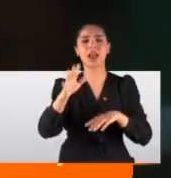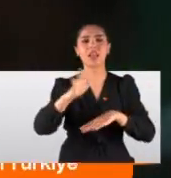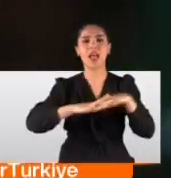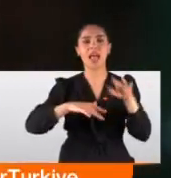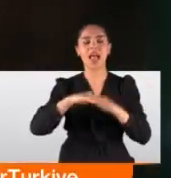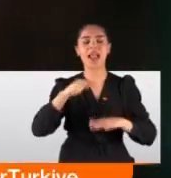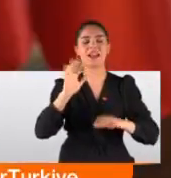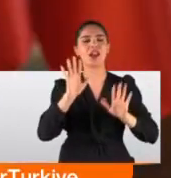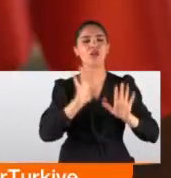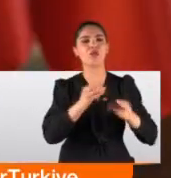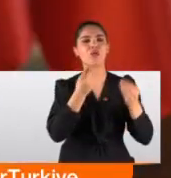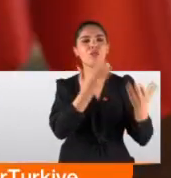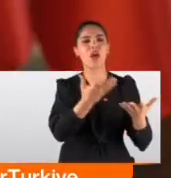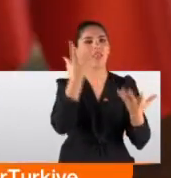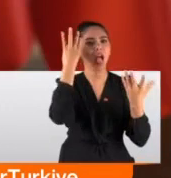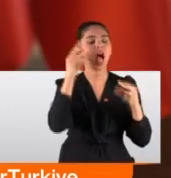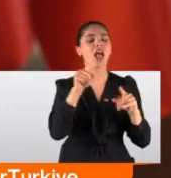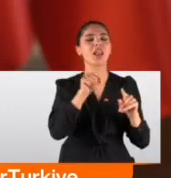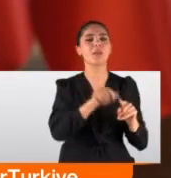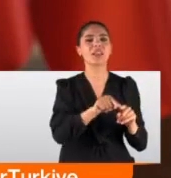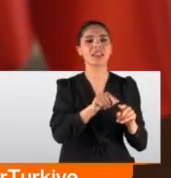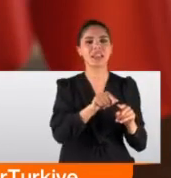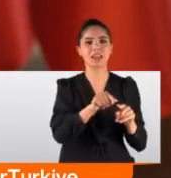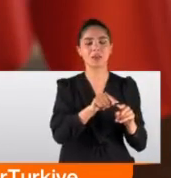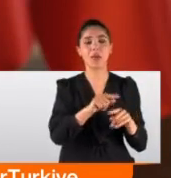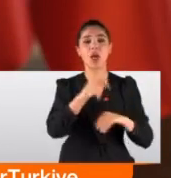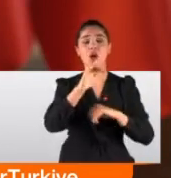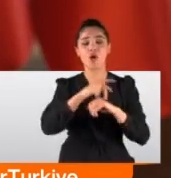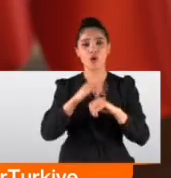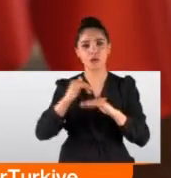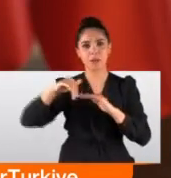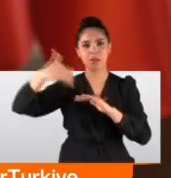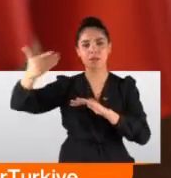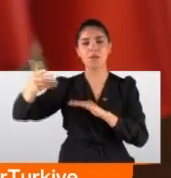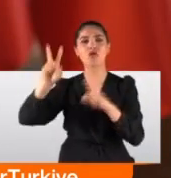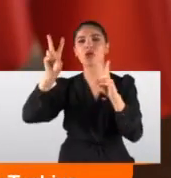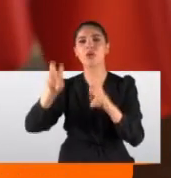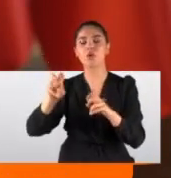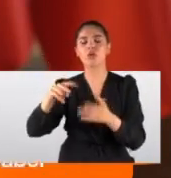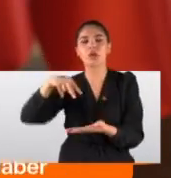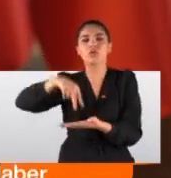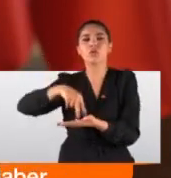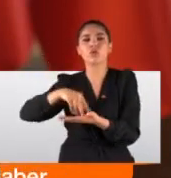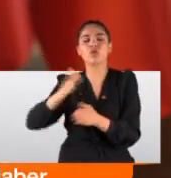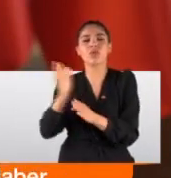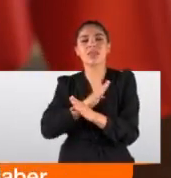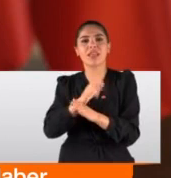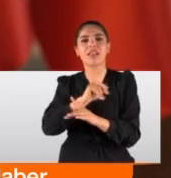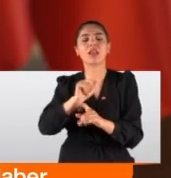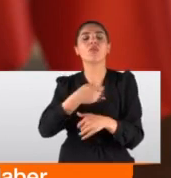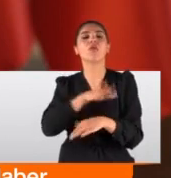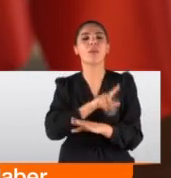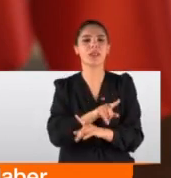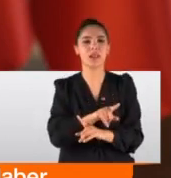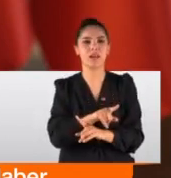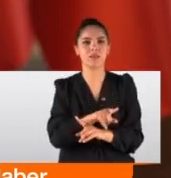elleriyle durdurduğunu anlayamadıkları gibi ülkemizin diğer hususlardaki duruşunun sebebini de